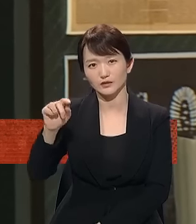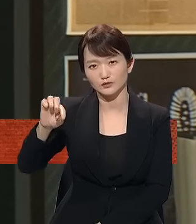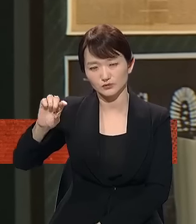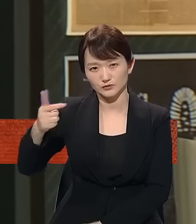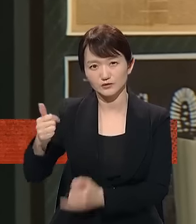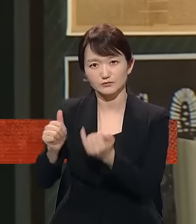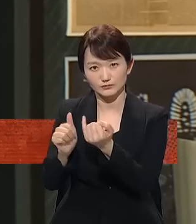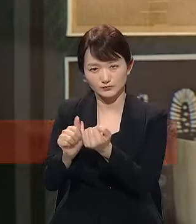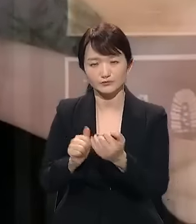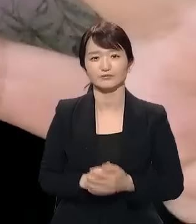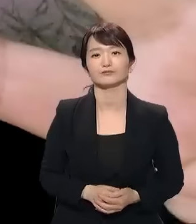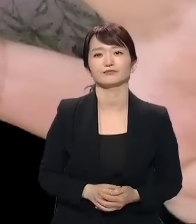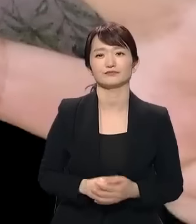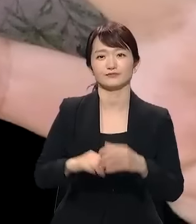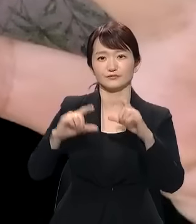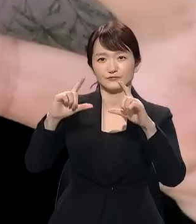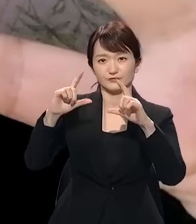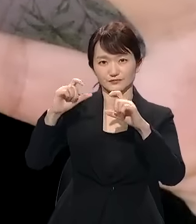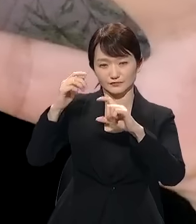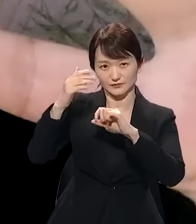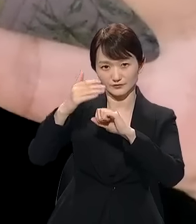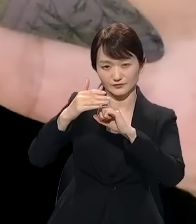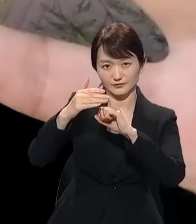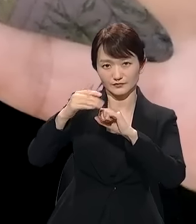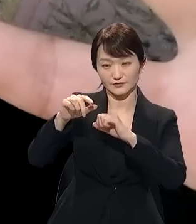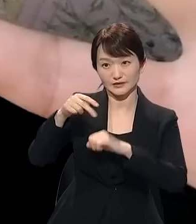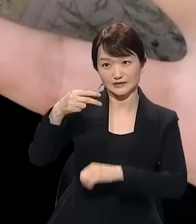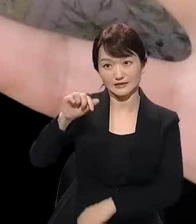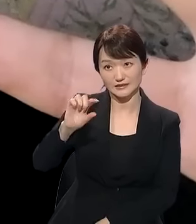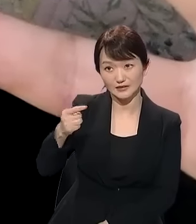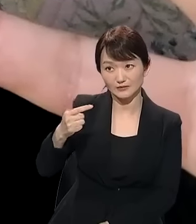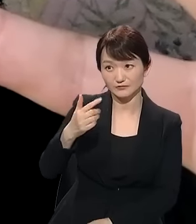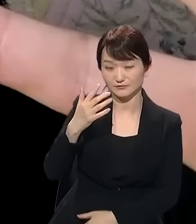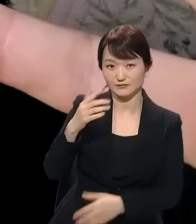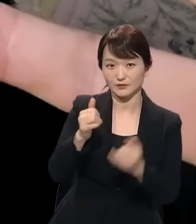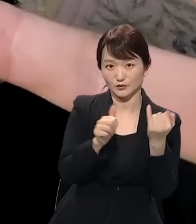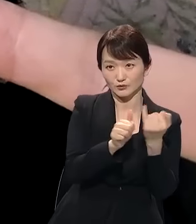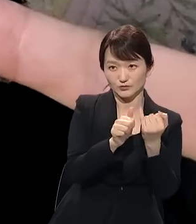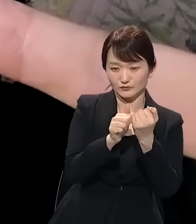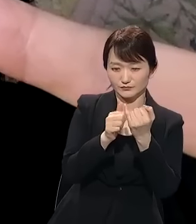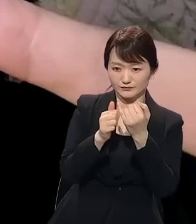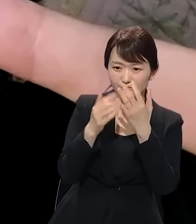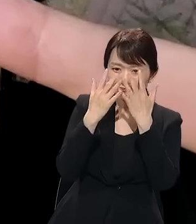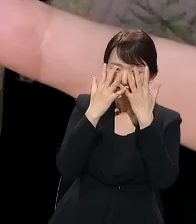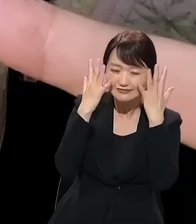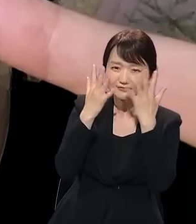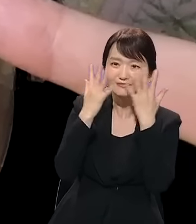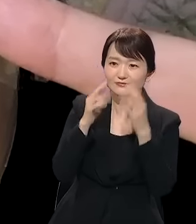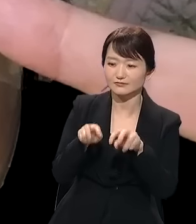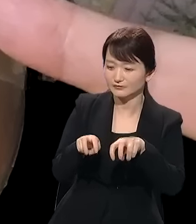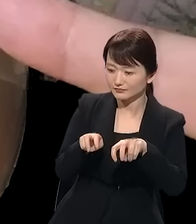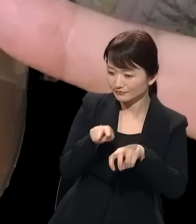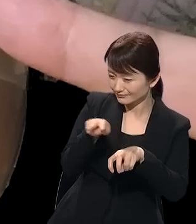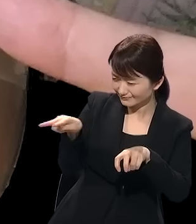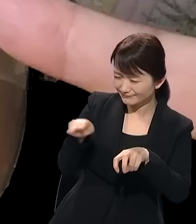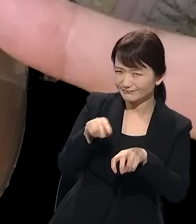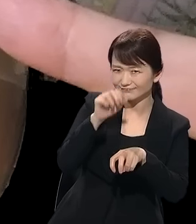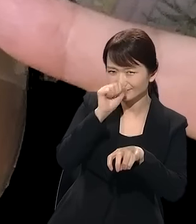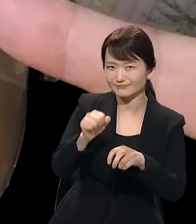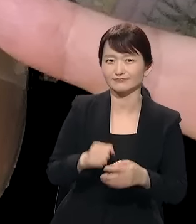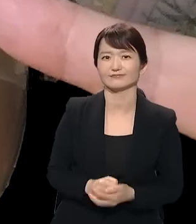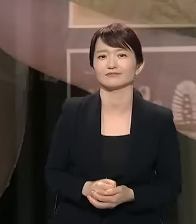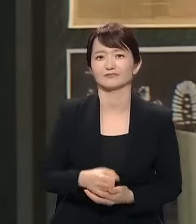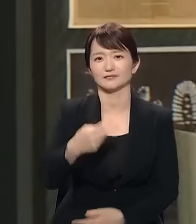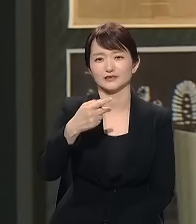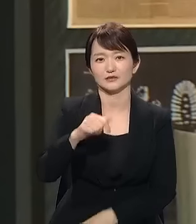자, 사반은 마스크팩 하면서 봐야 제맛이죠 하신 김창훈, 김연아 부부님. 사반 라이브